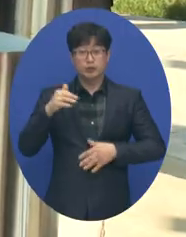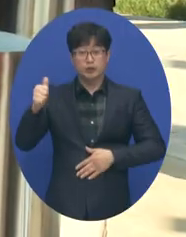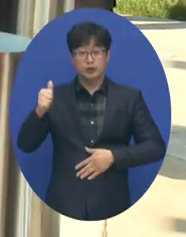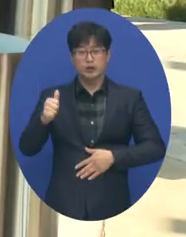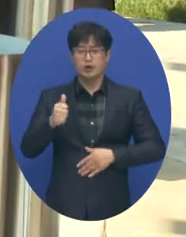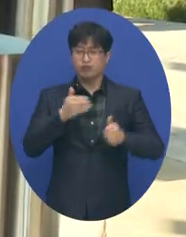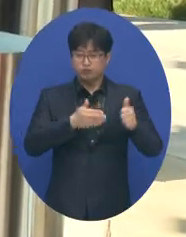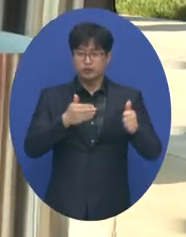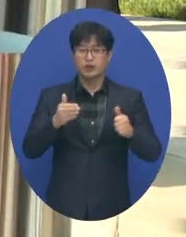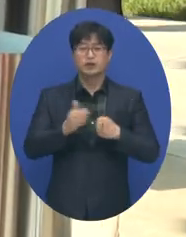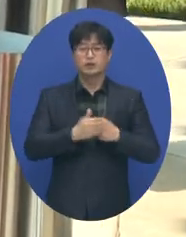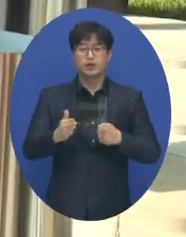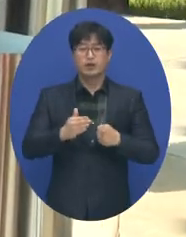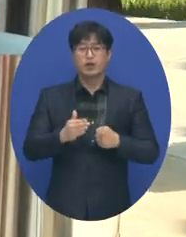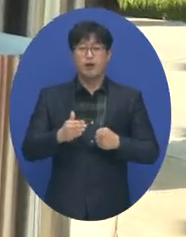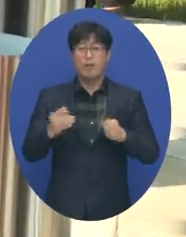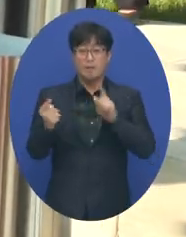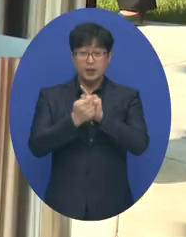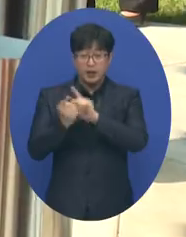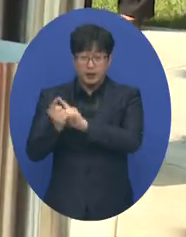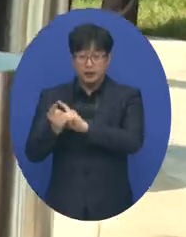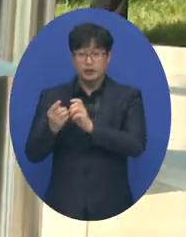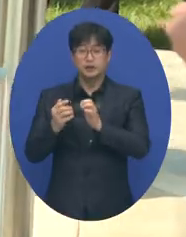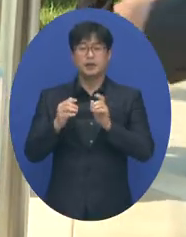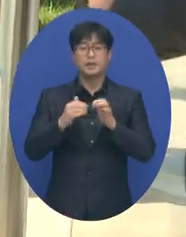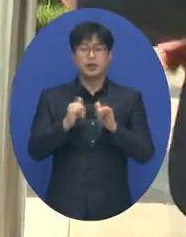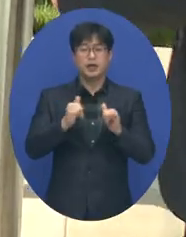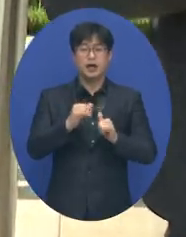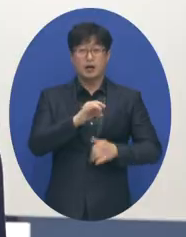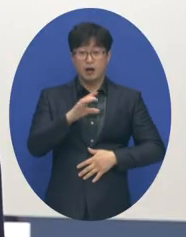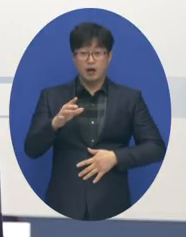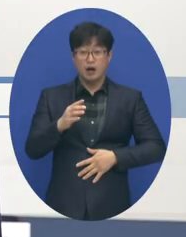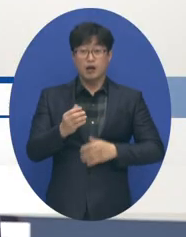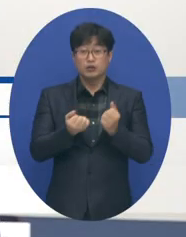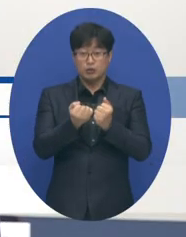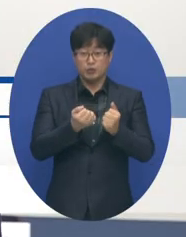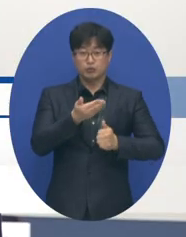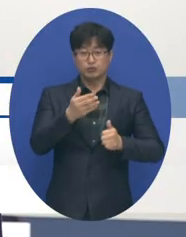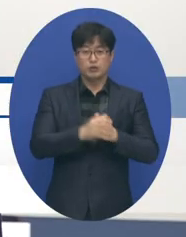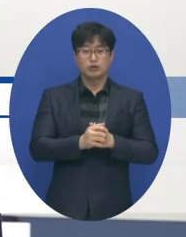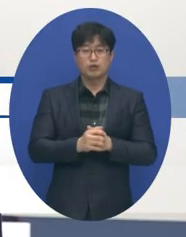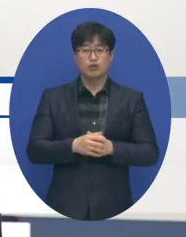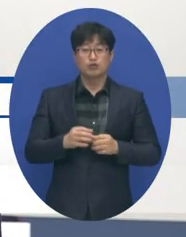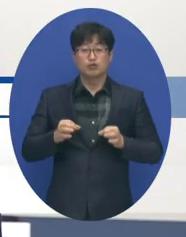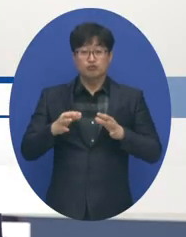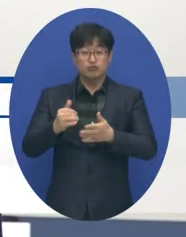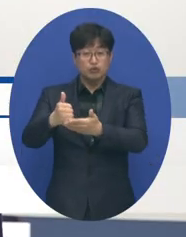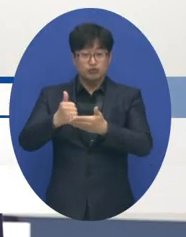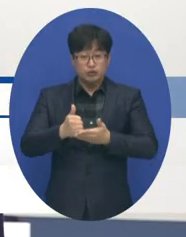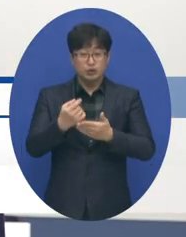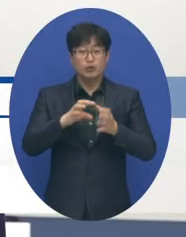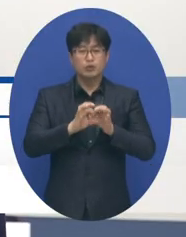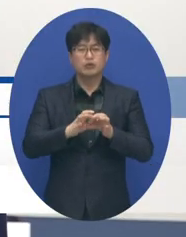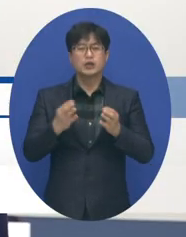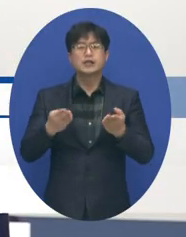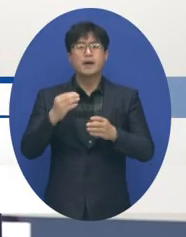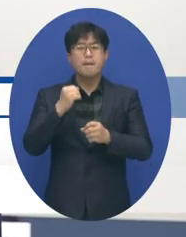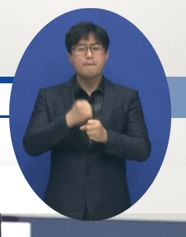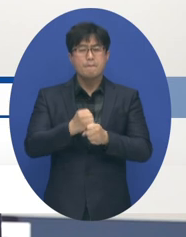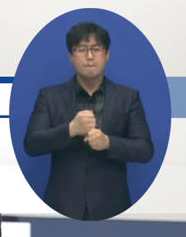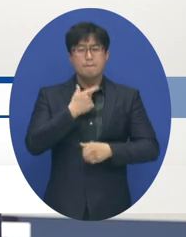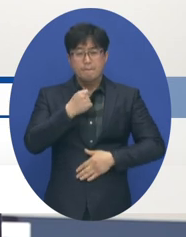도의 강점과 지원 의지를 맞춤형으로 설명했습니다. 투자 유치를 통해서 우리 경기도에 많은 일자리 만들고